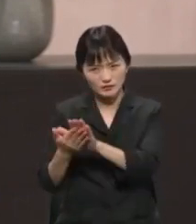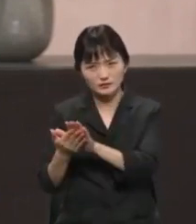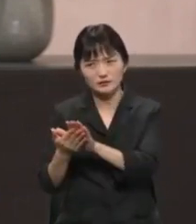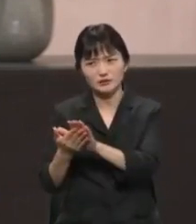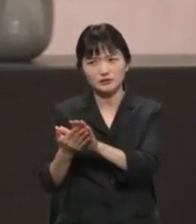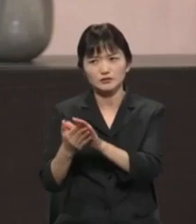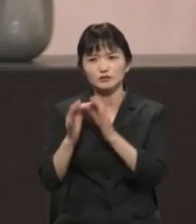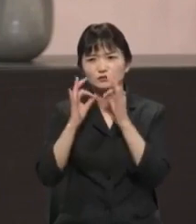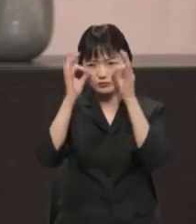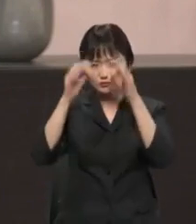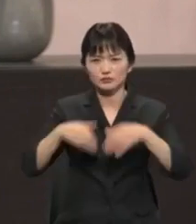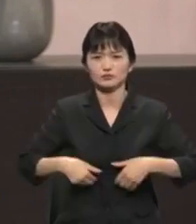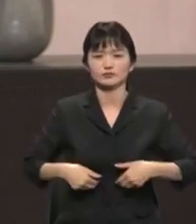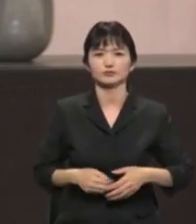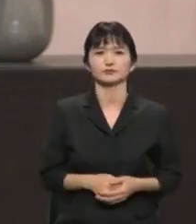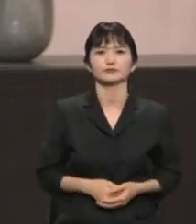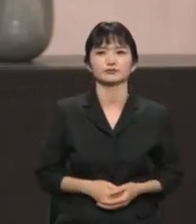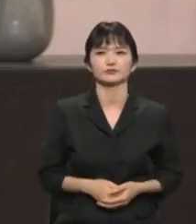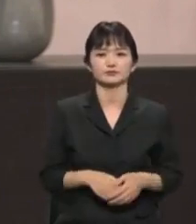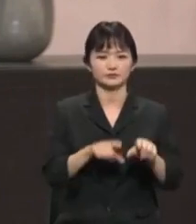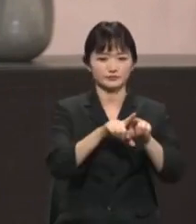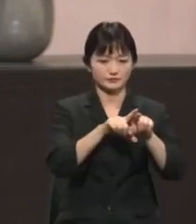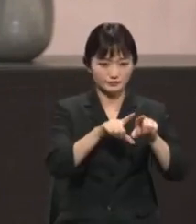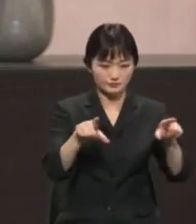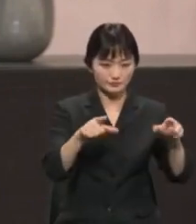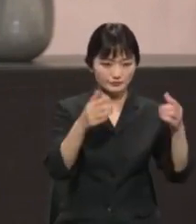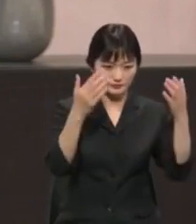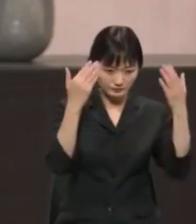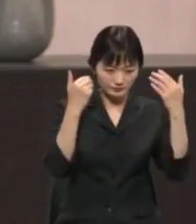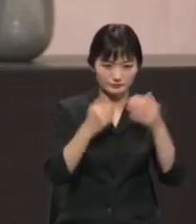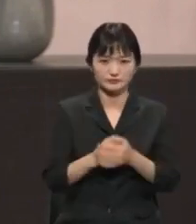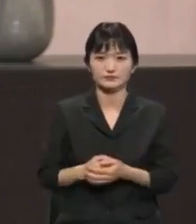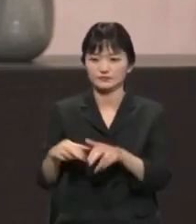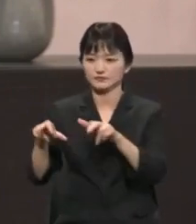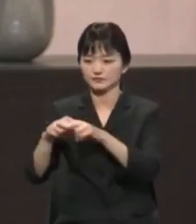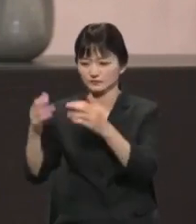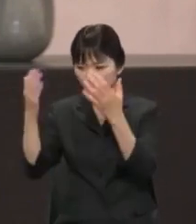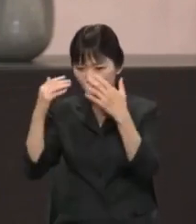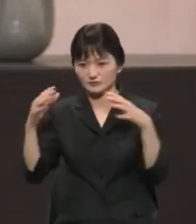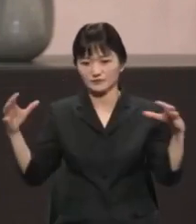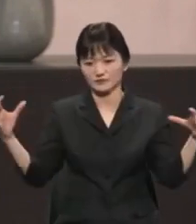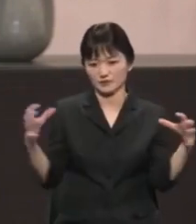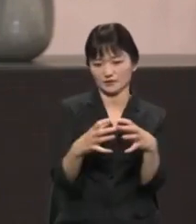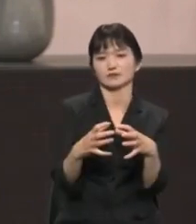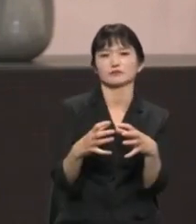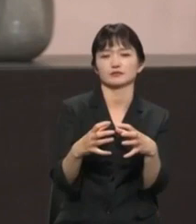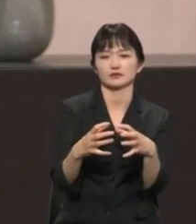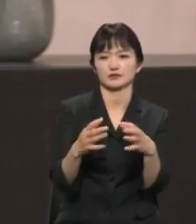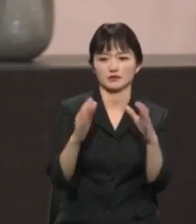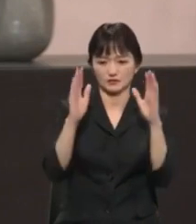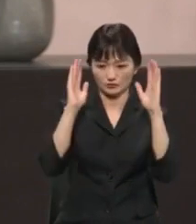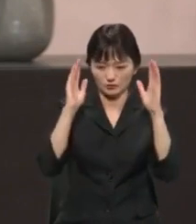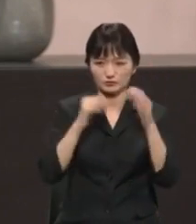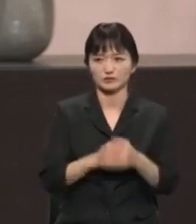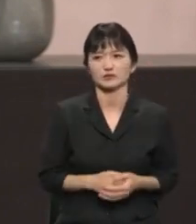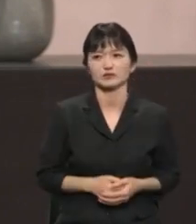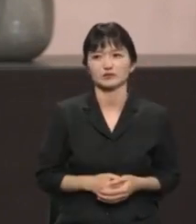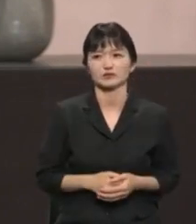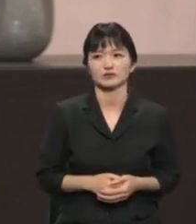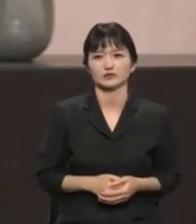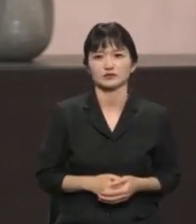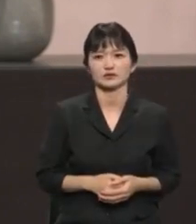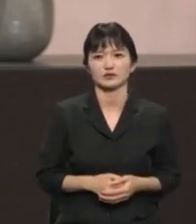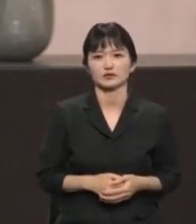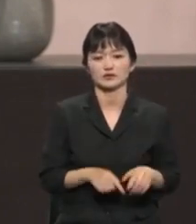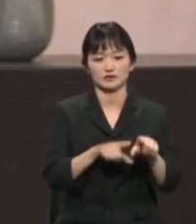생각합니다 통화 박급이라고 하면 우리가 비장의 아이들이 이제 장애 아이들을 같이 교육하면서 약간 피해를 본다 뭔가